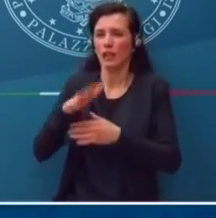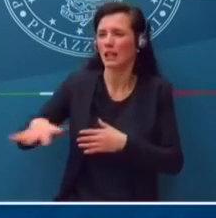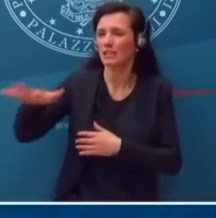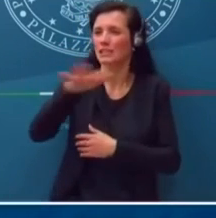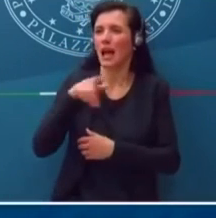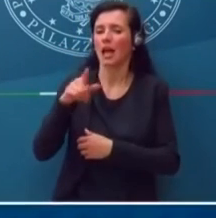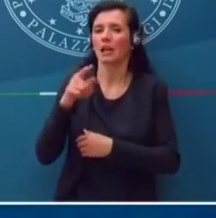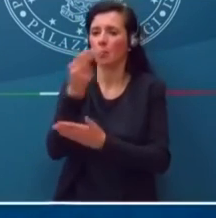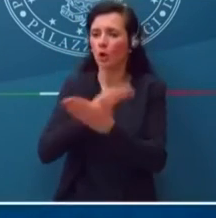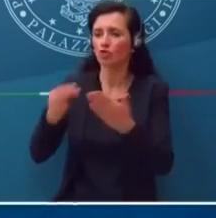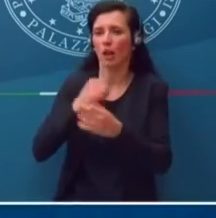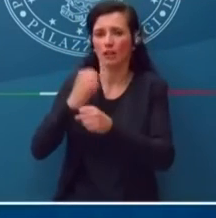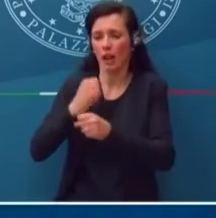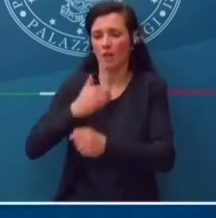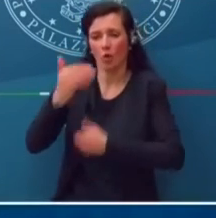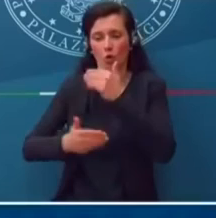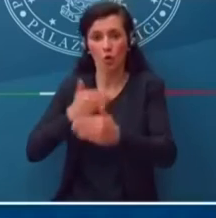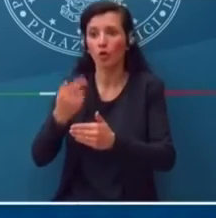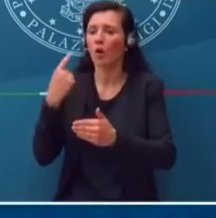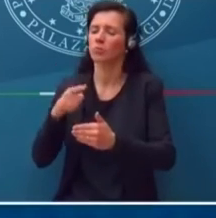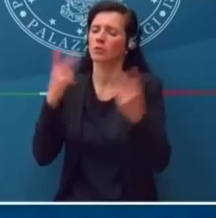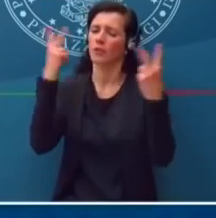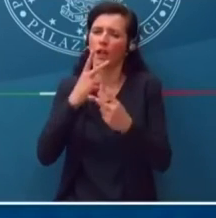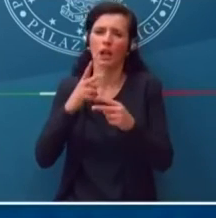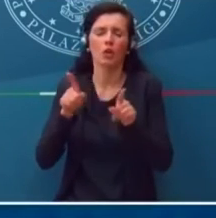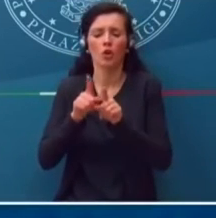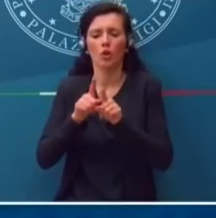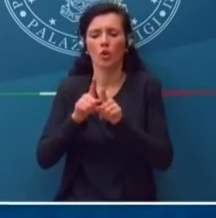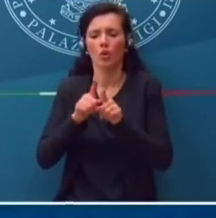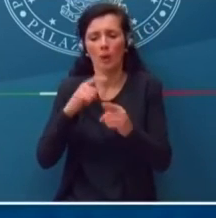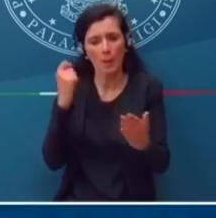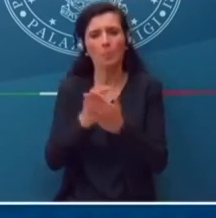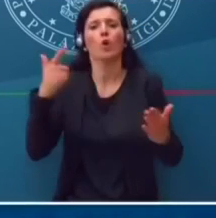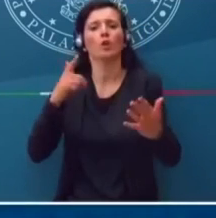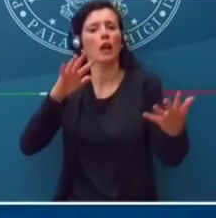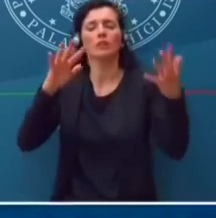progettuale. Quindi è un passaggio importantissimo e